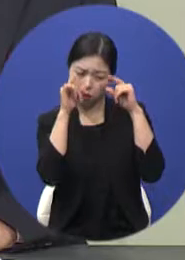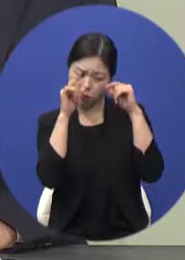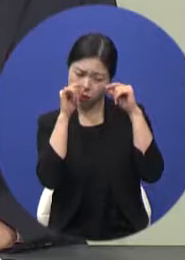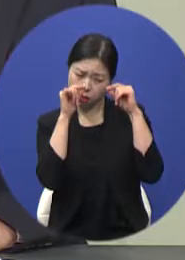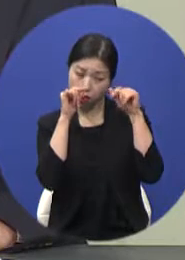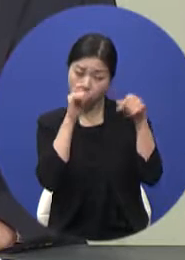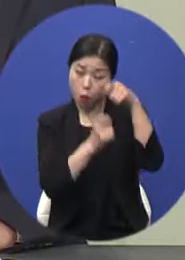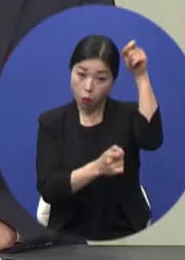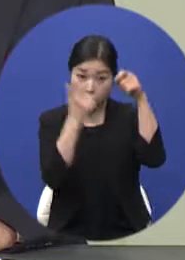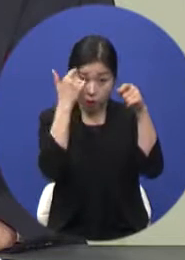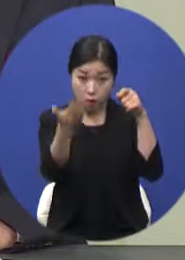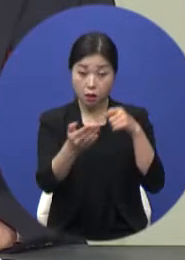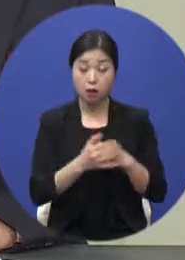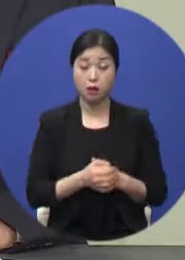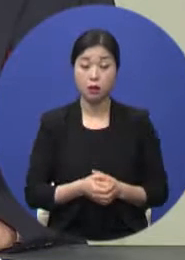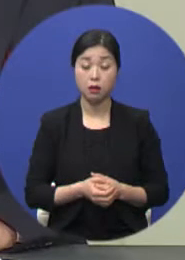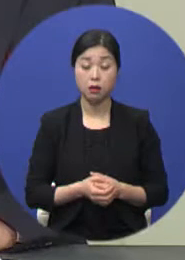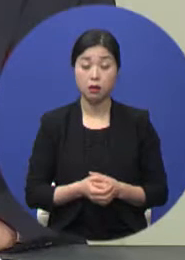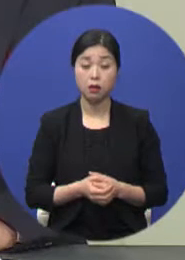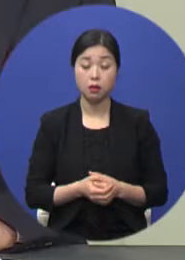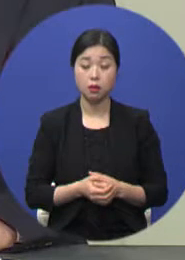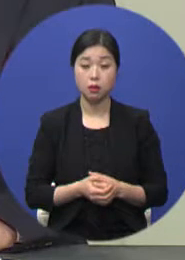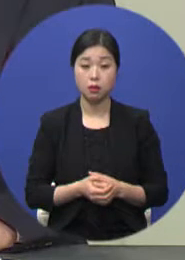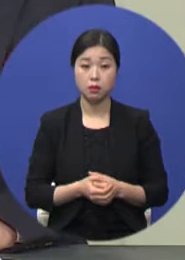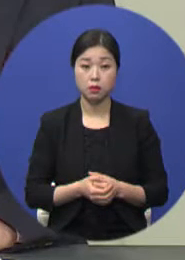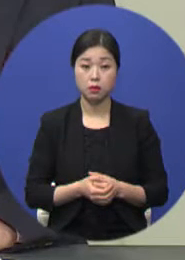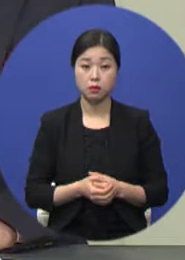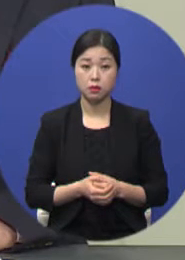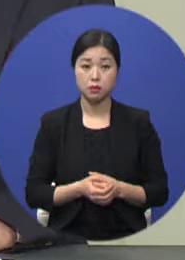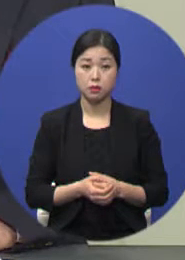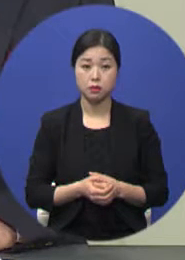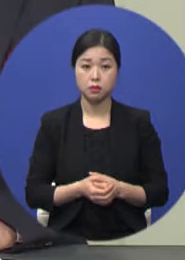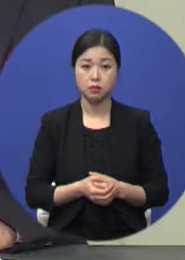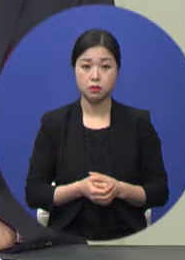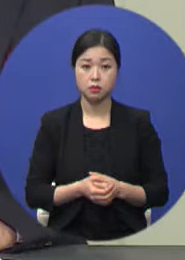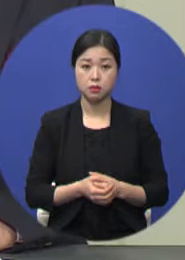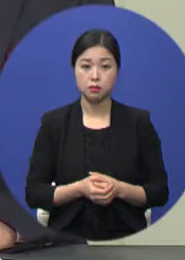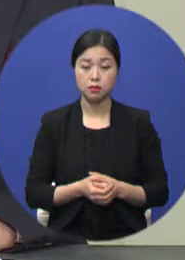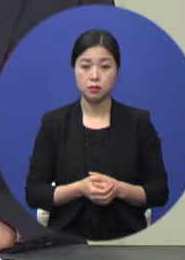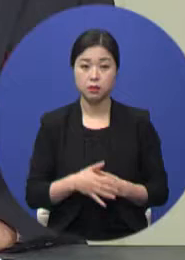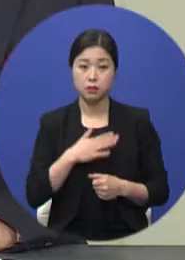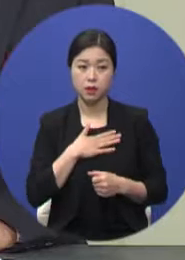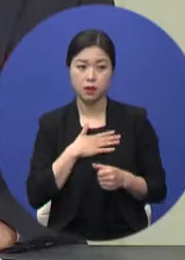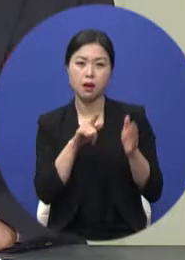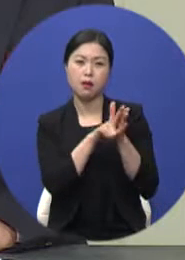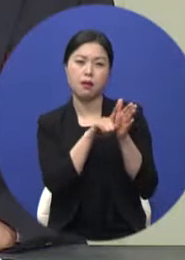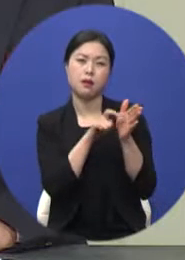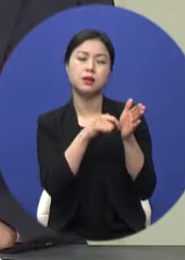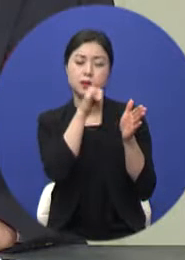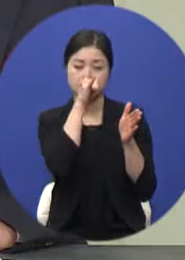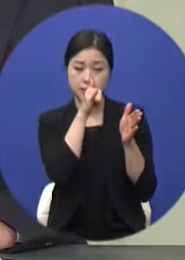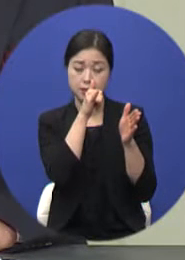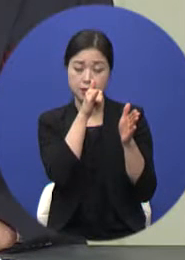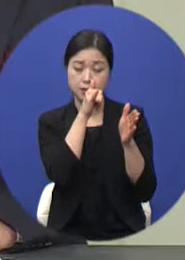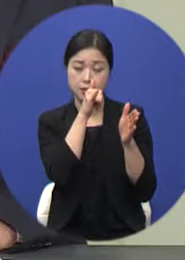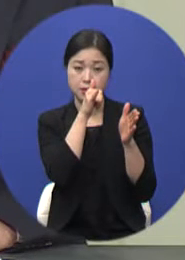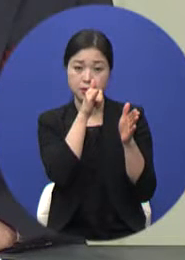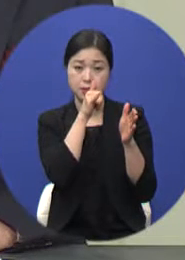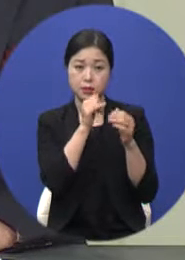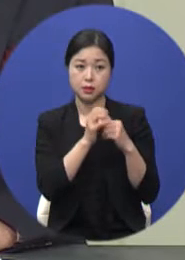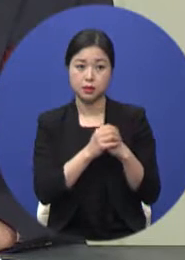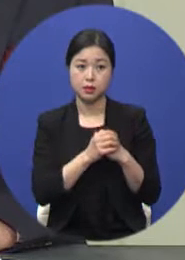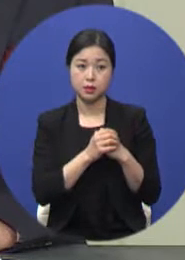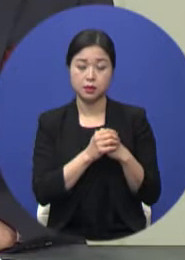그 만성으로 되신 것 같은데요? 그래서 제가 이제 그 신앙을 좀 갖고 있어서 네. 그